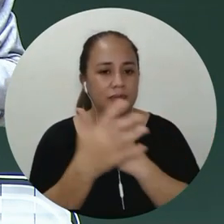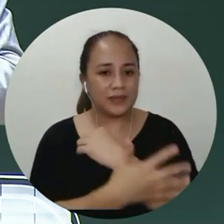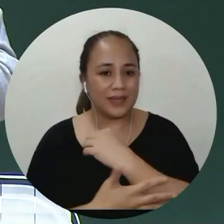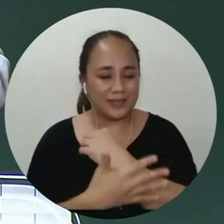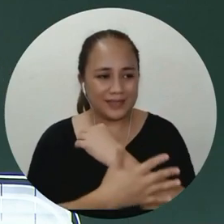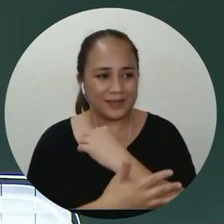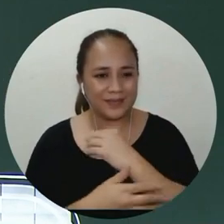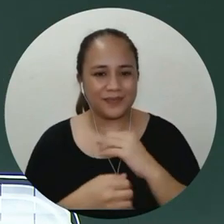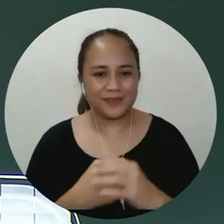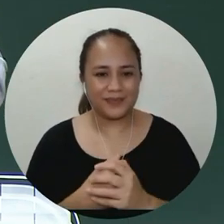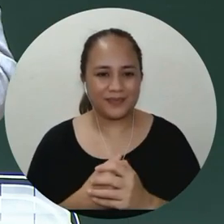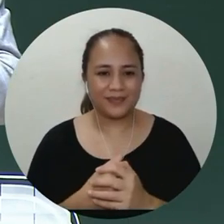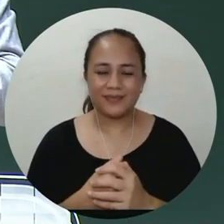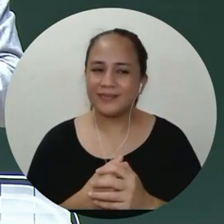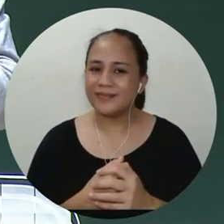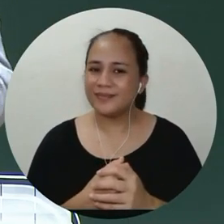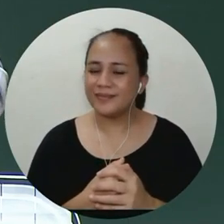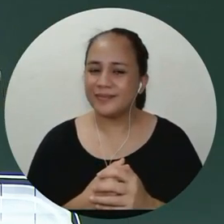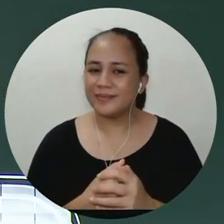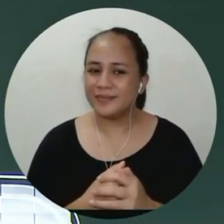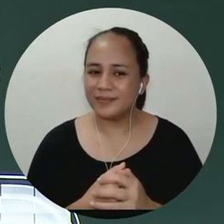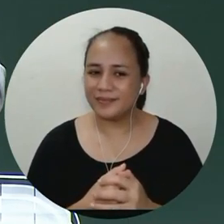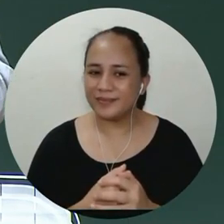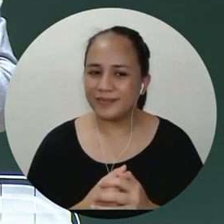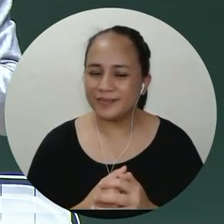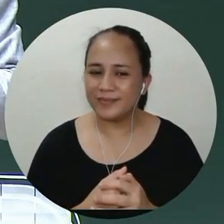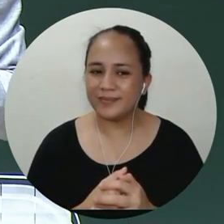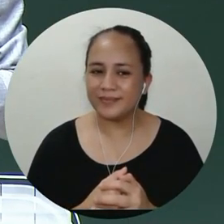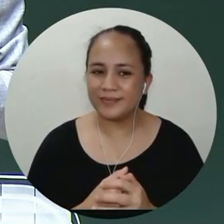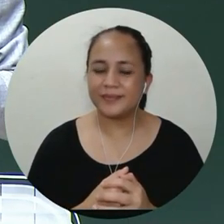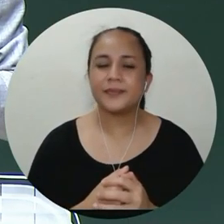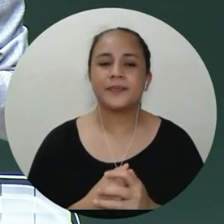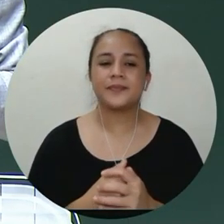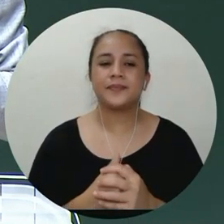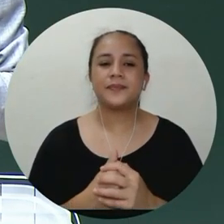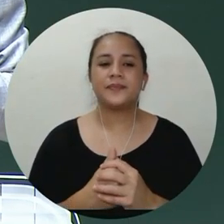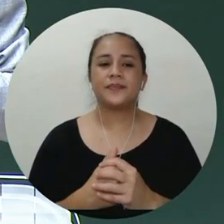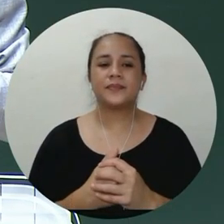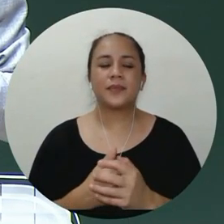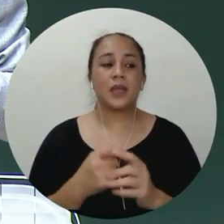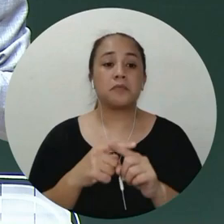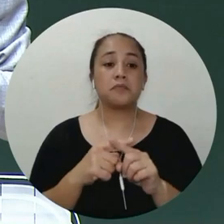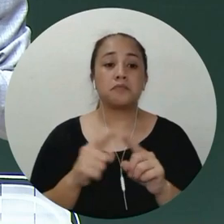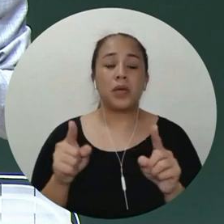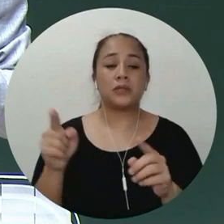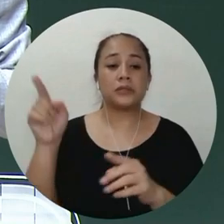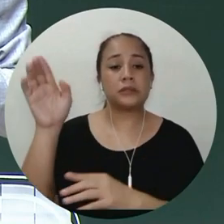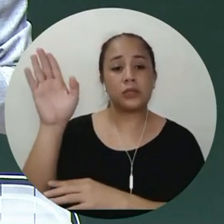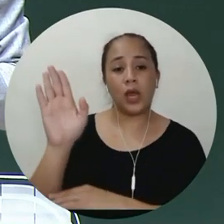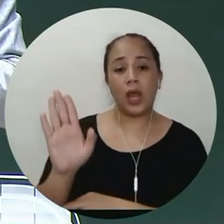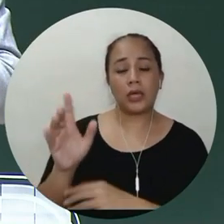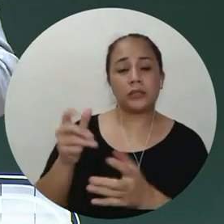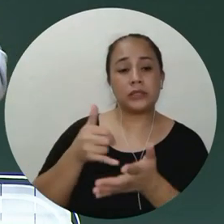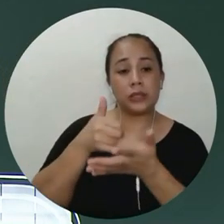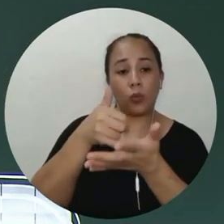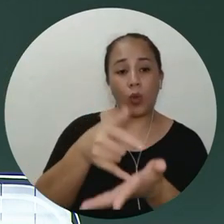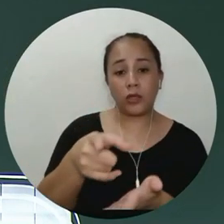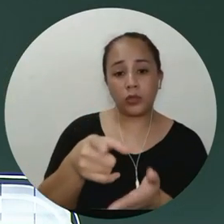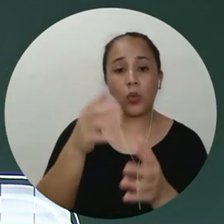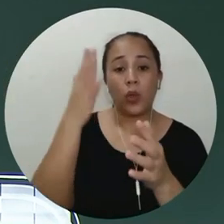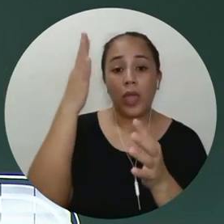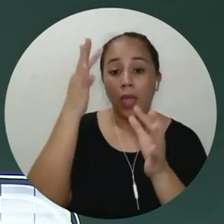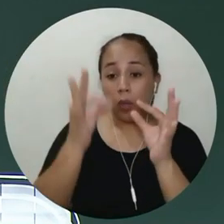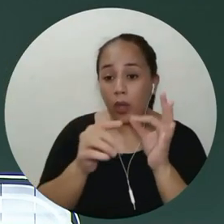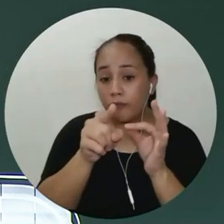갈 사람 건져내 가지고 하나님 자녀 삼아 주는데 하나님이 상급 안 주세요? But then wouldn't God reward you when you are saving souls